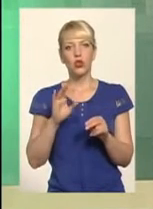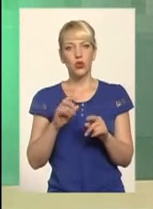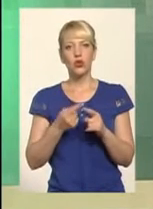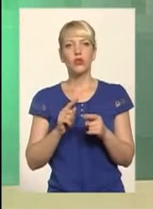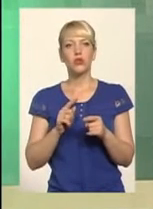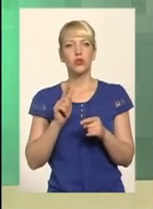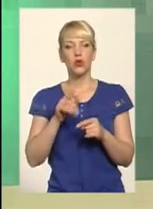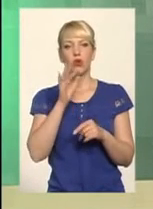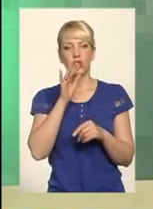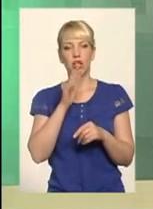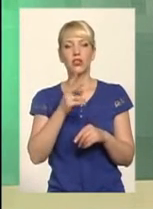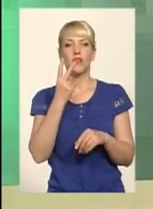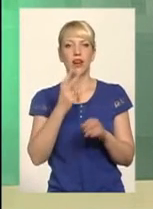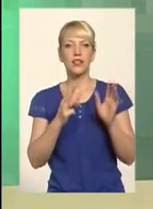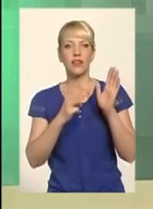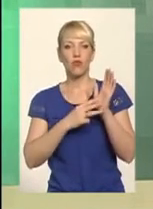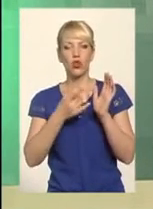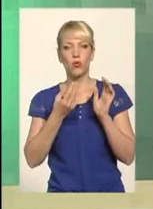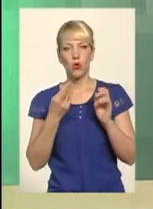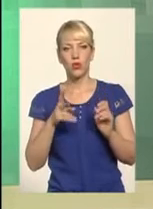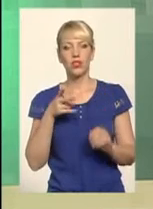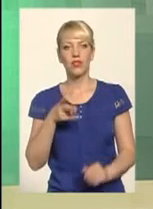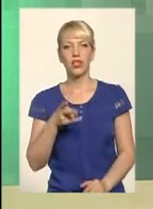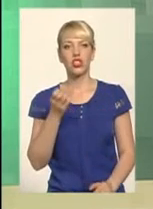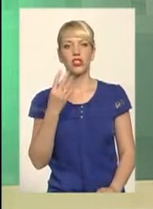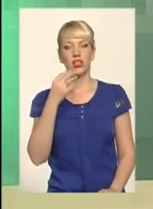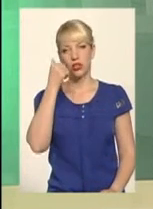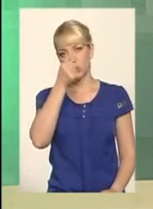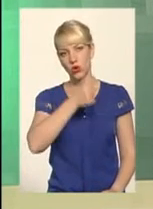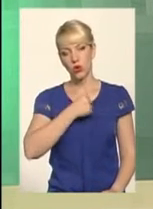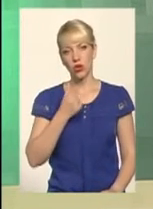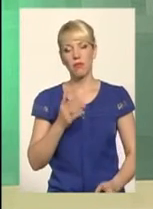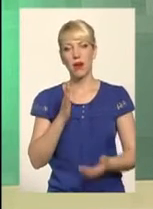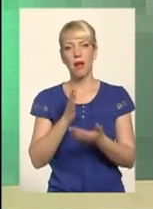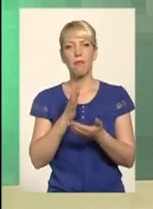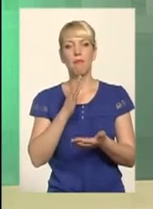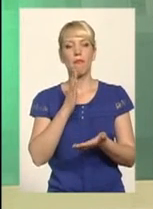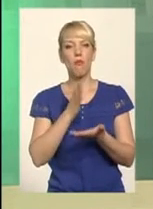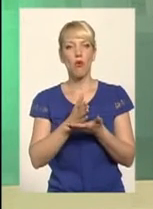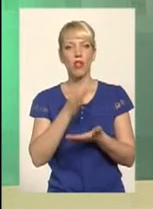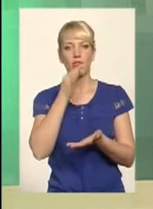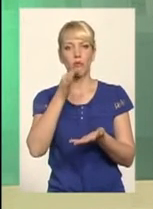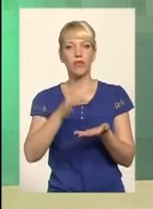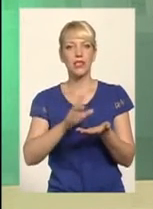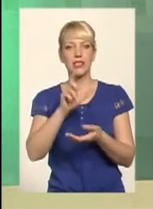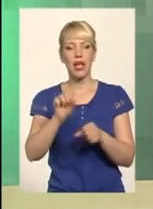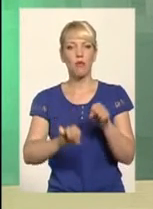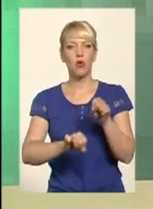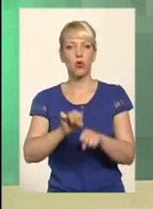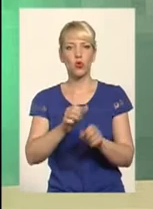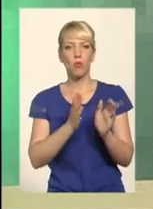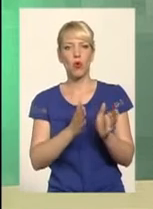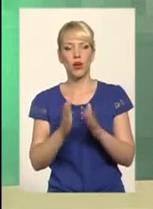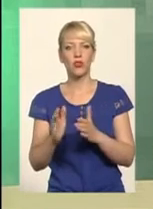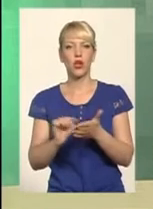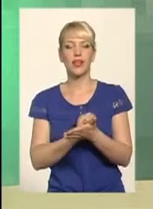часу, скажімо так, до 28 грудня 2014 року прямої відповідальності за порушення порядку проведення